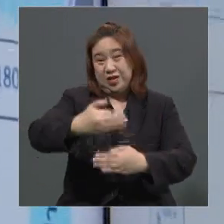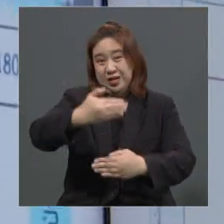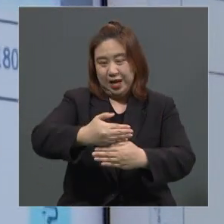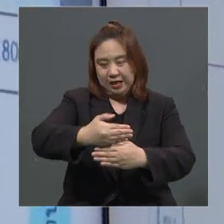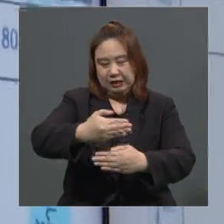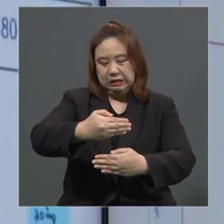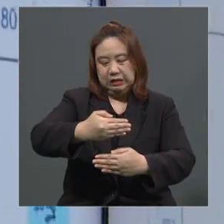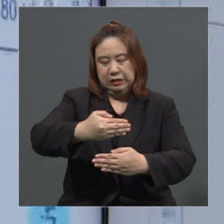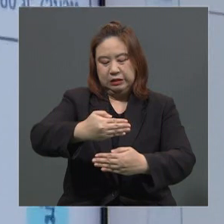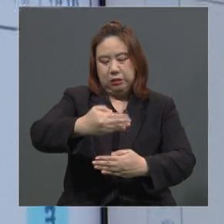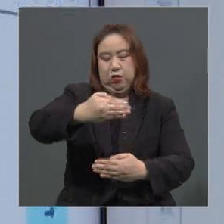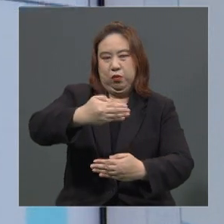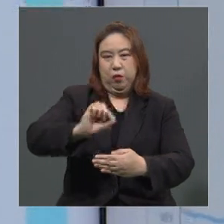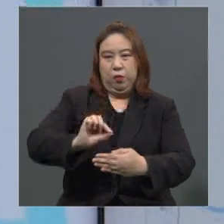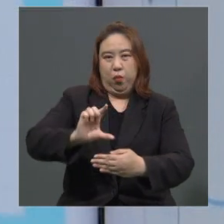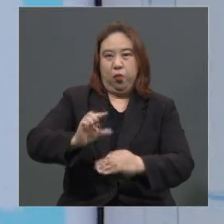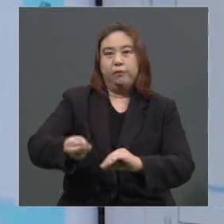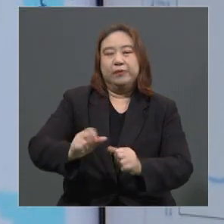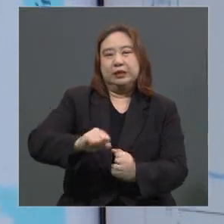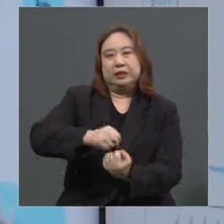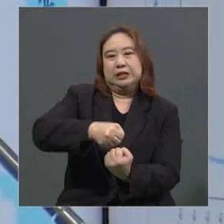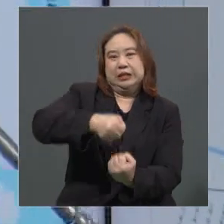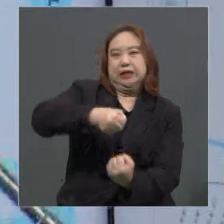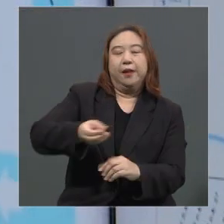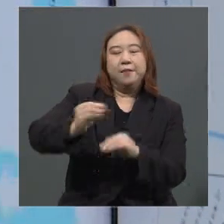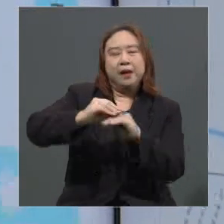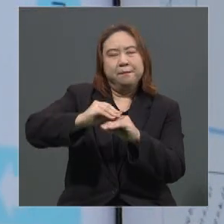าพระยานะครับซึ่งก็มีการเพิ่มขึ้นจากเมื่อวานประม